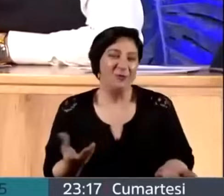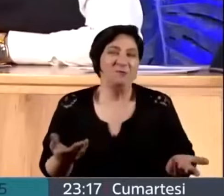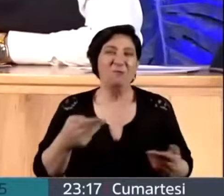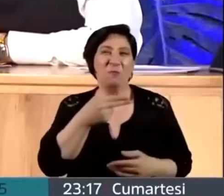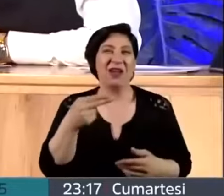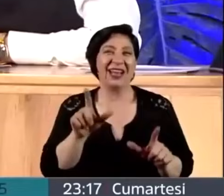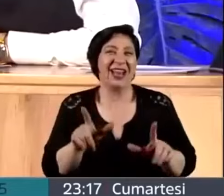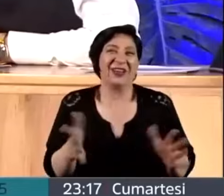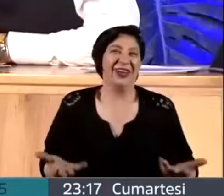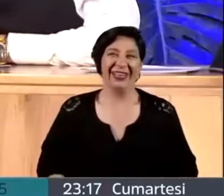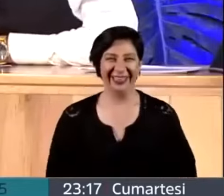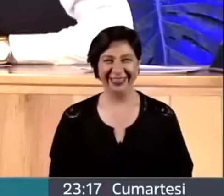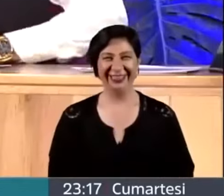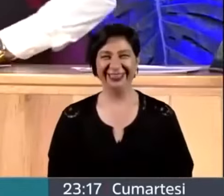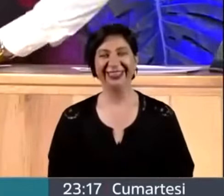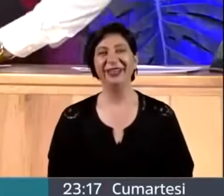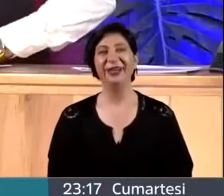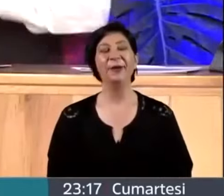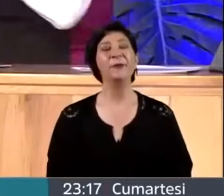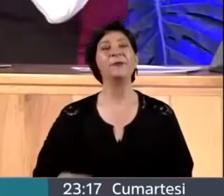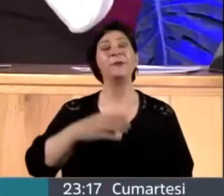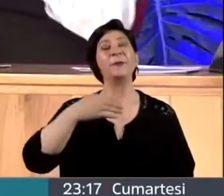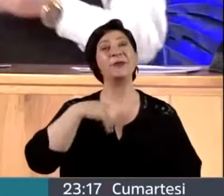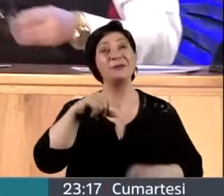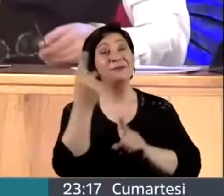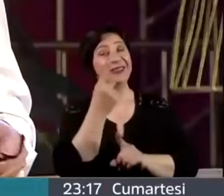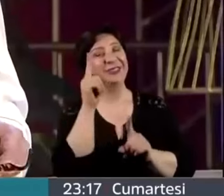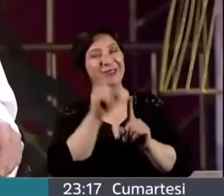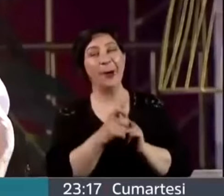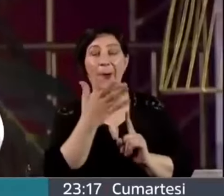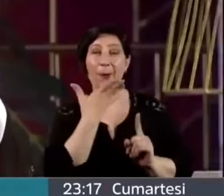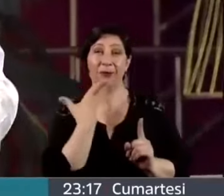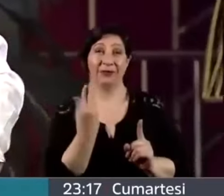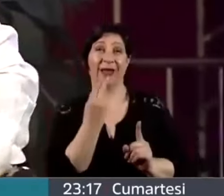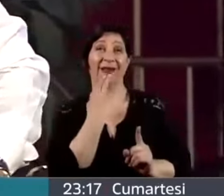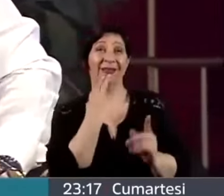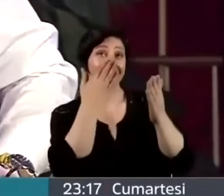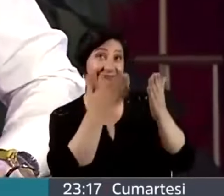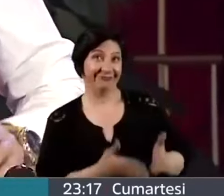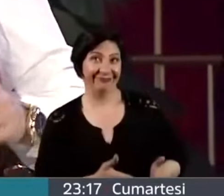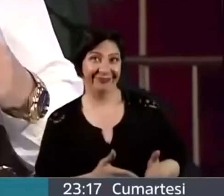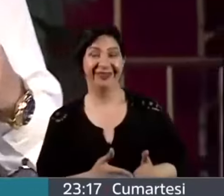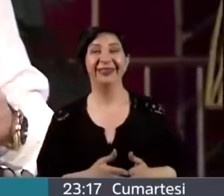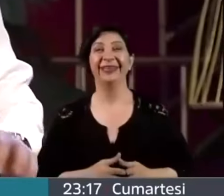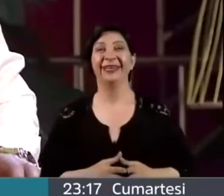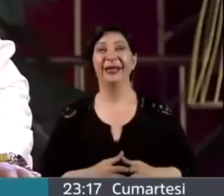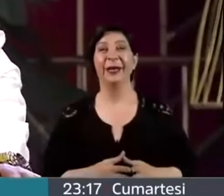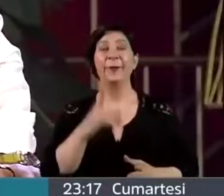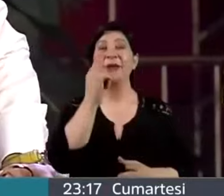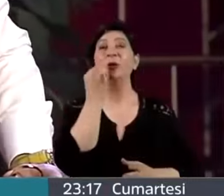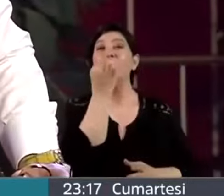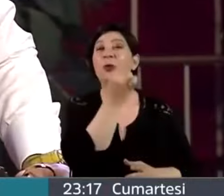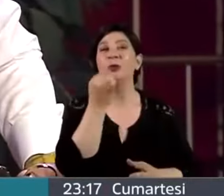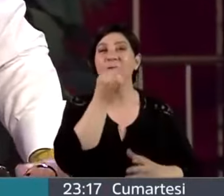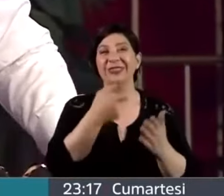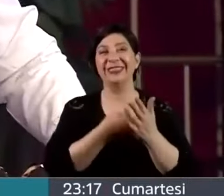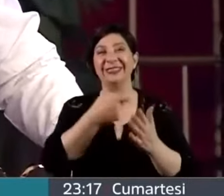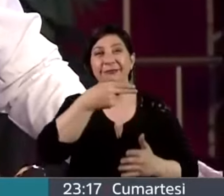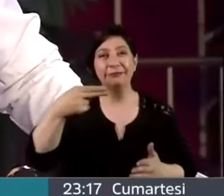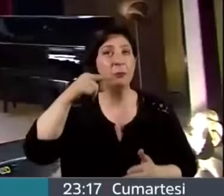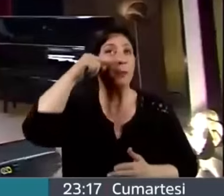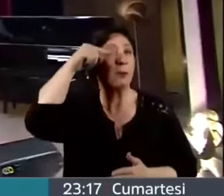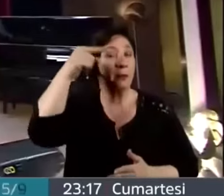marka gerek yok. Peki bir şey soracağım. Şimdi bu kadar güzel bir kadın, bu kadar güzel bir kadın. Bir ruj markası, maskara